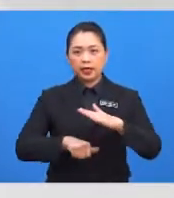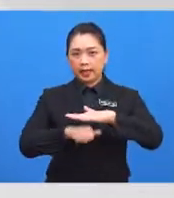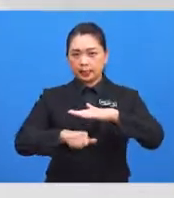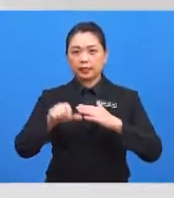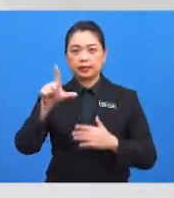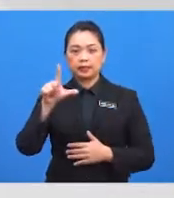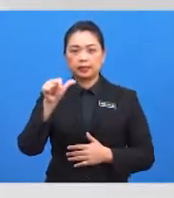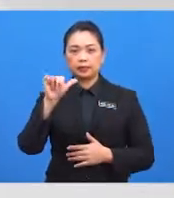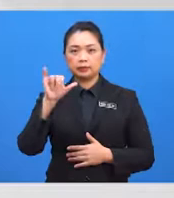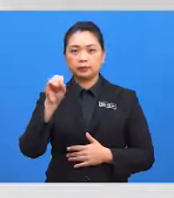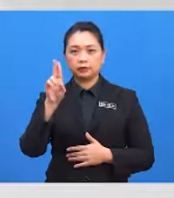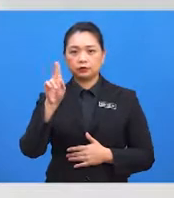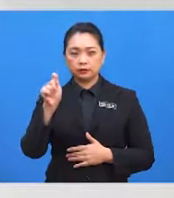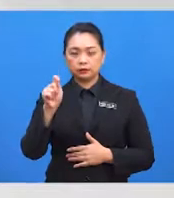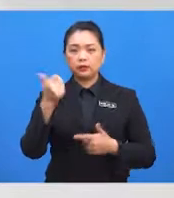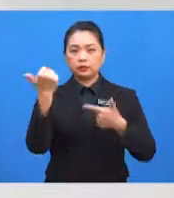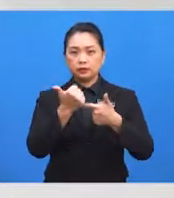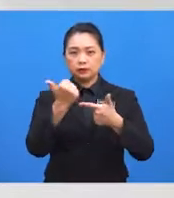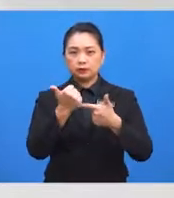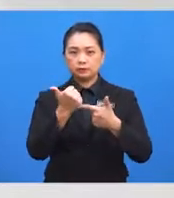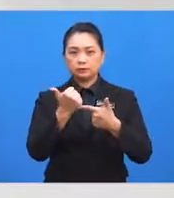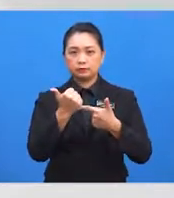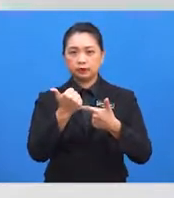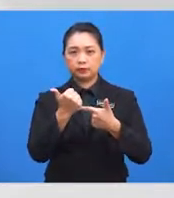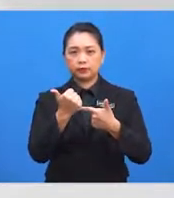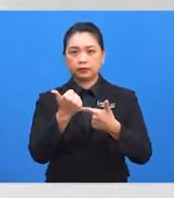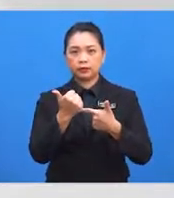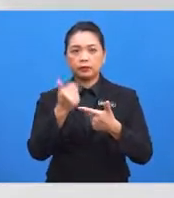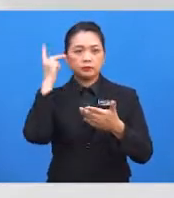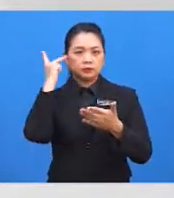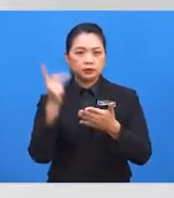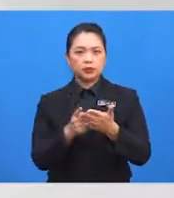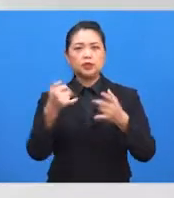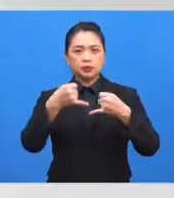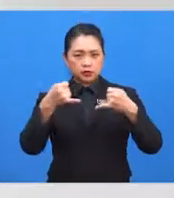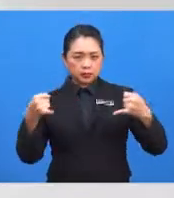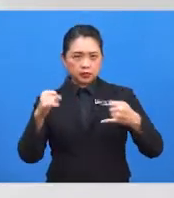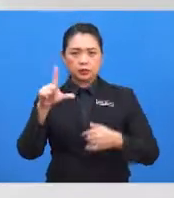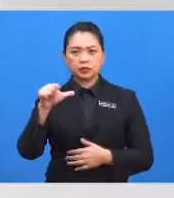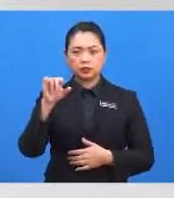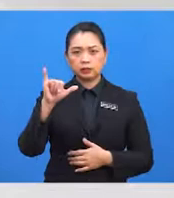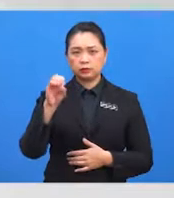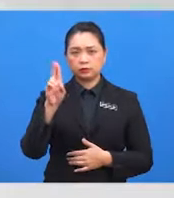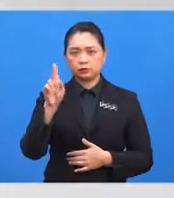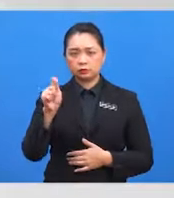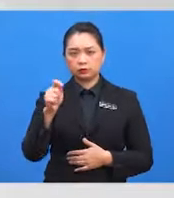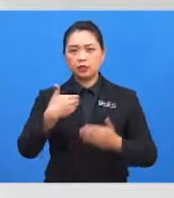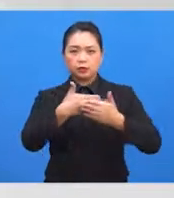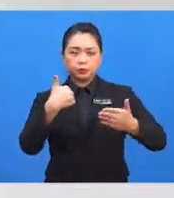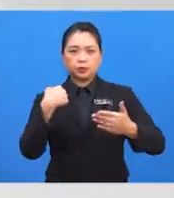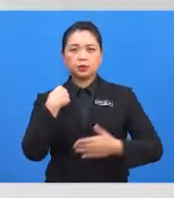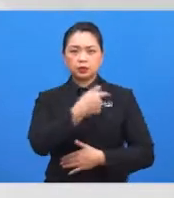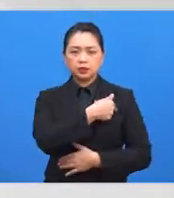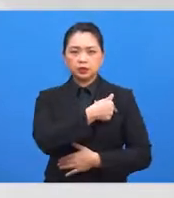kedua, mengenali jenis layout. Okey, sebelum kita mengenali apakah